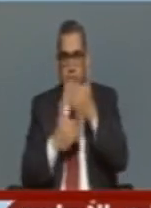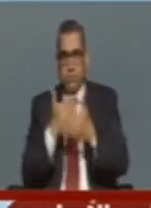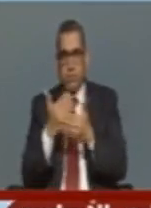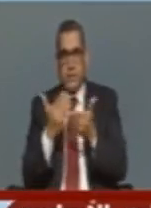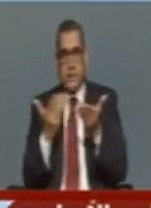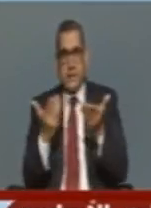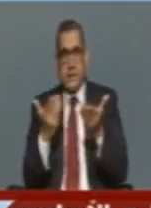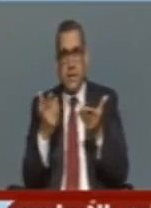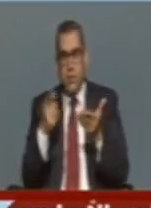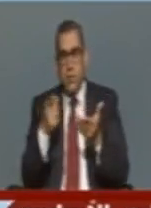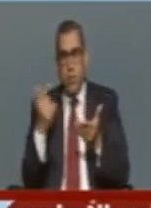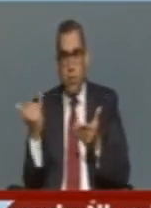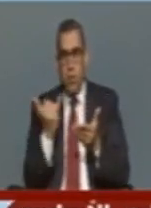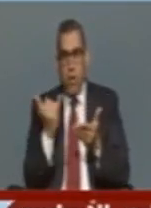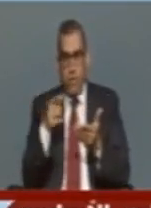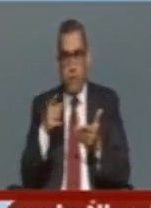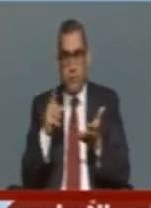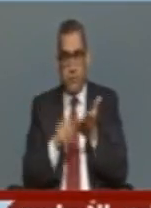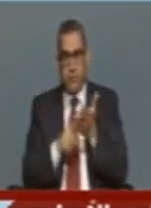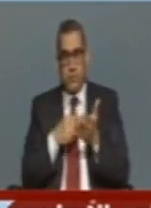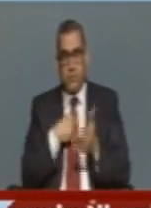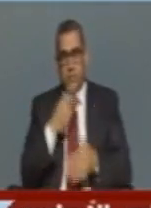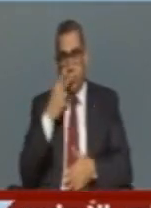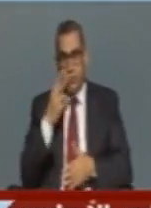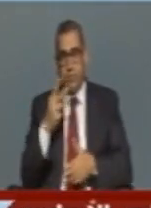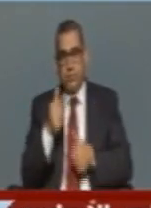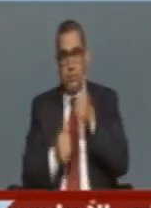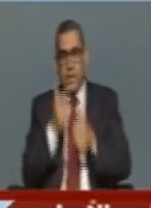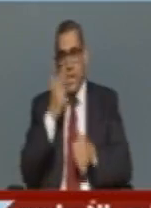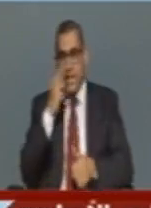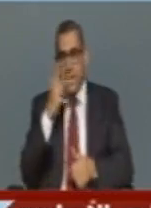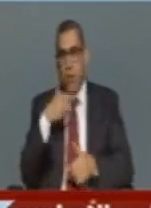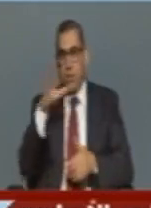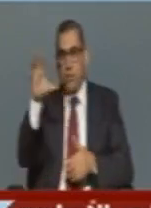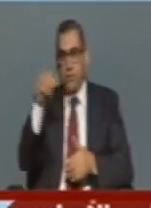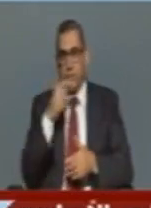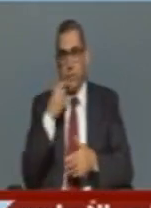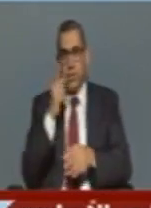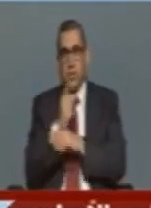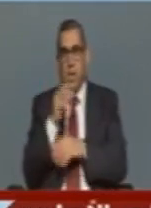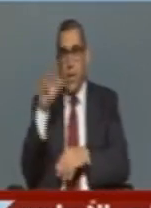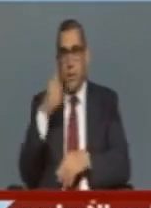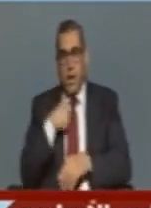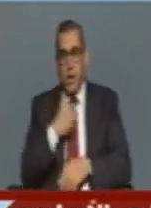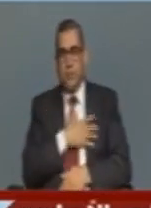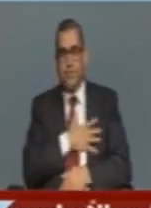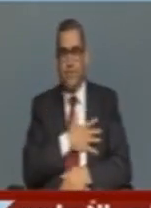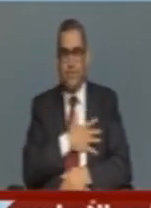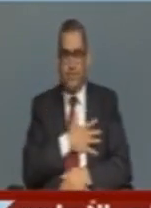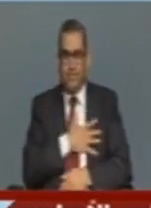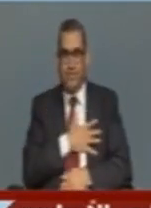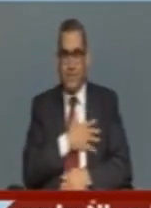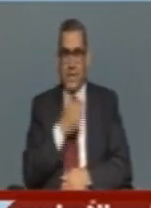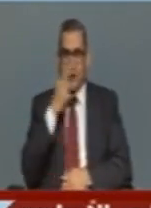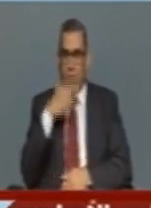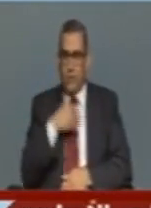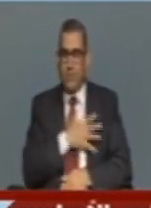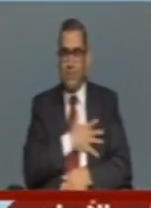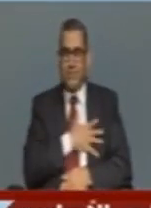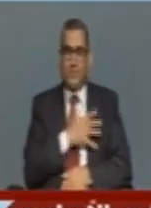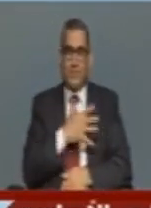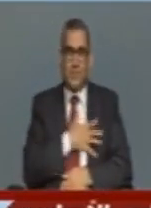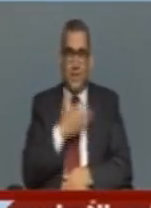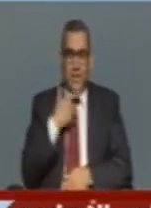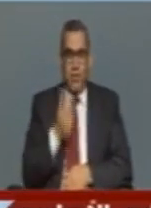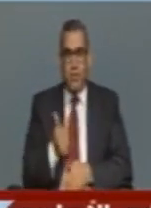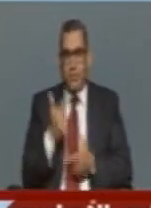مهمة جدا. أنا لما أجي أسحب امتحان الثانوية العامة وأجيب لجنة تعمله أنا ببقى حاطط إيد على قلبي كمسؤول ثانوية عامة. أنا مش ضامن الناس